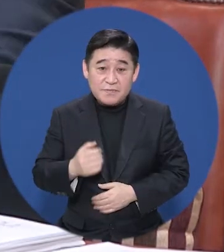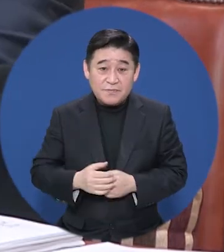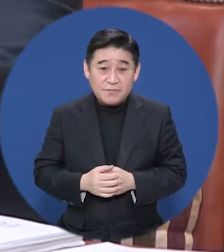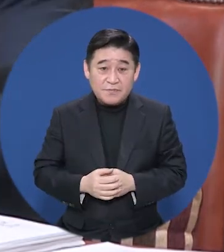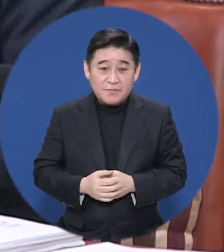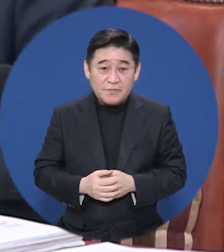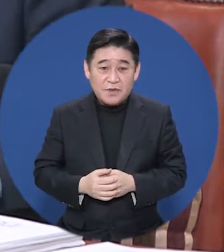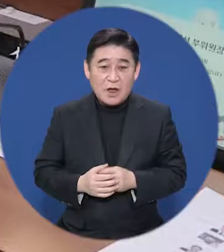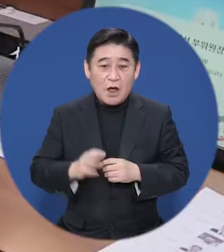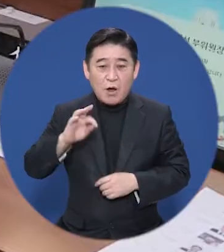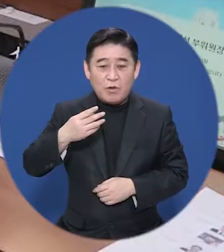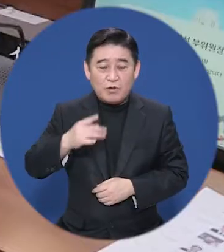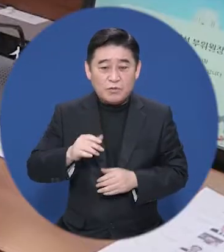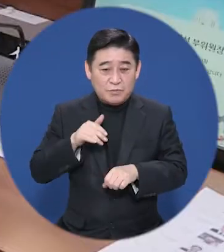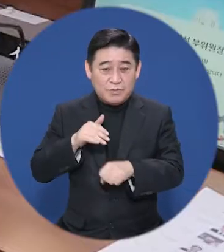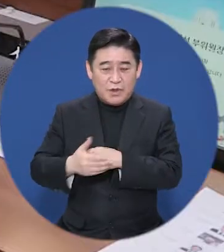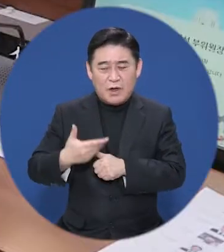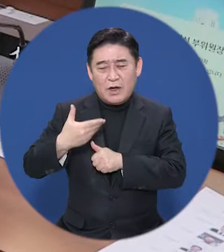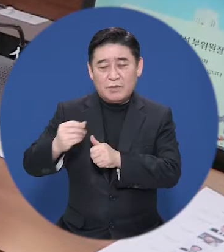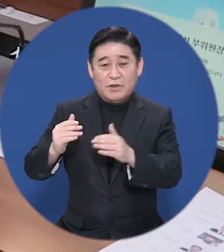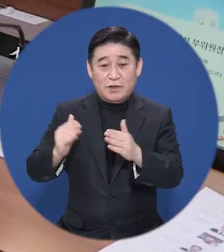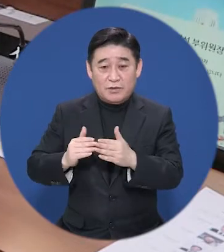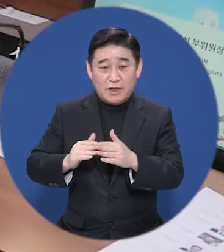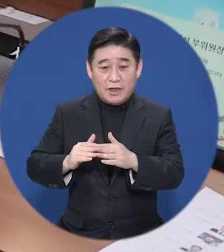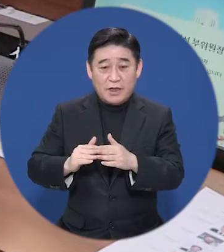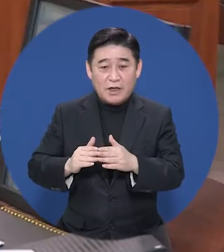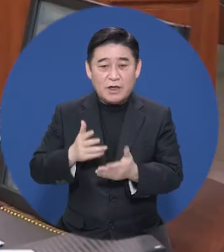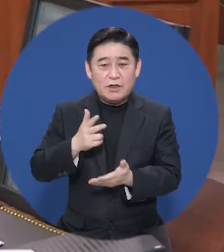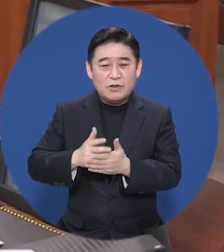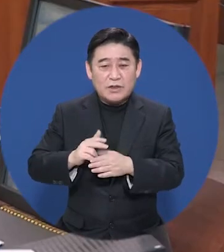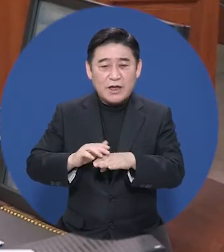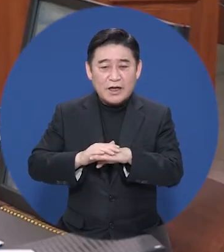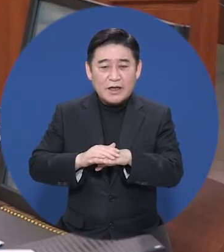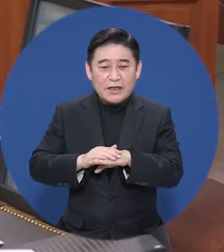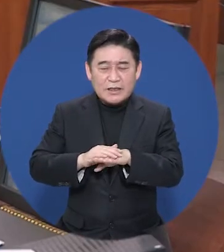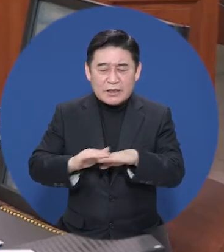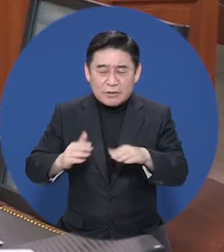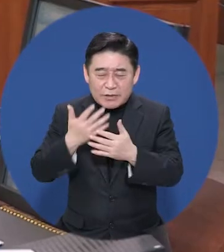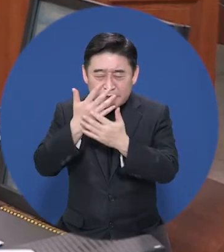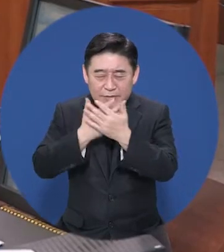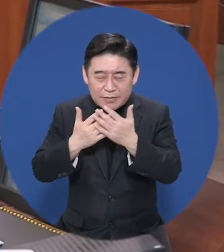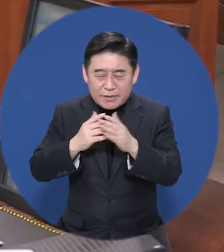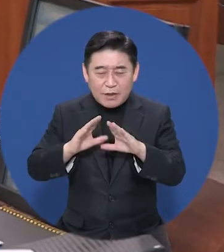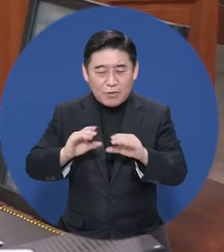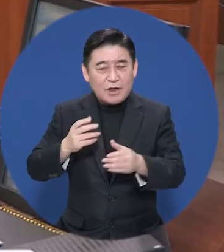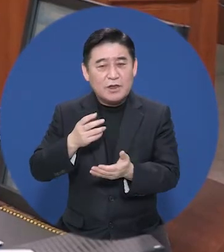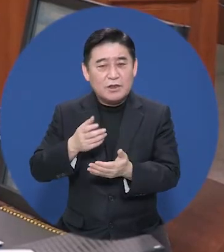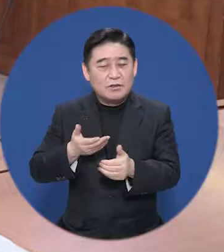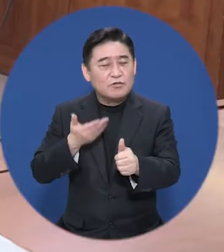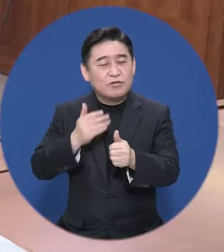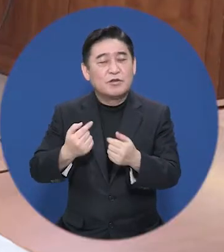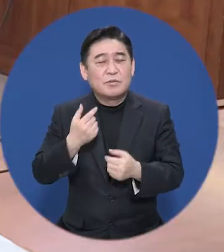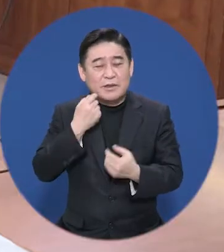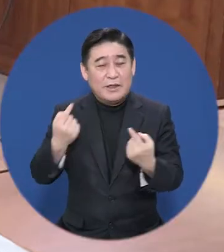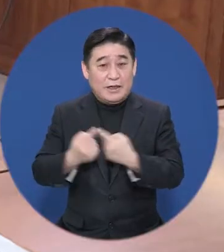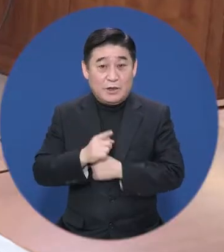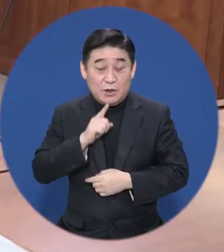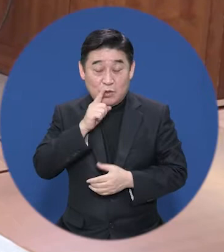원룸형 임대주택의 주차면수 산정에 대한 기준이 모호해 완화 기준을 적용받지 못한다는 점을 들어 개선을